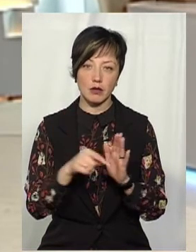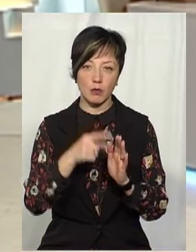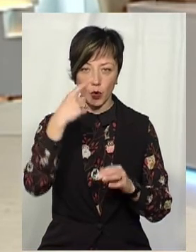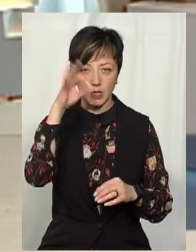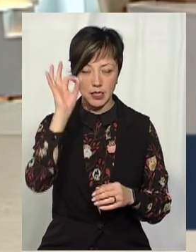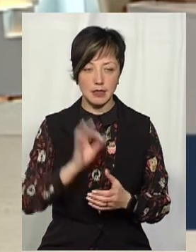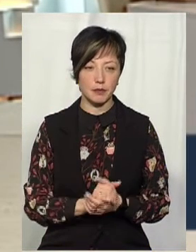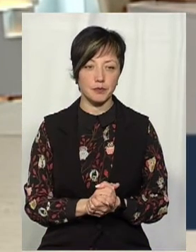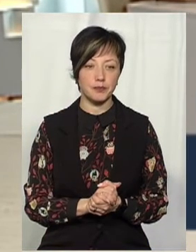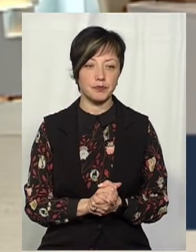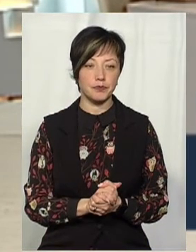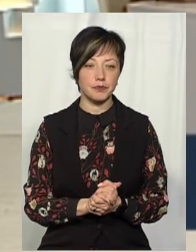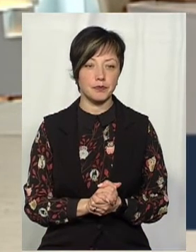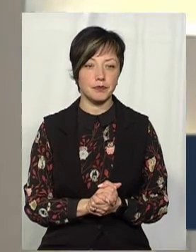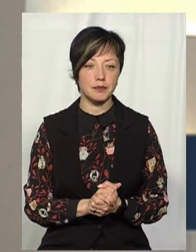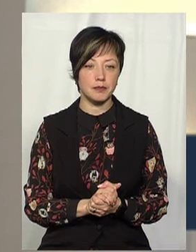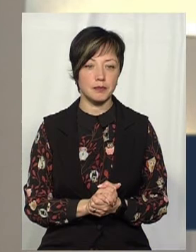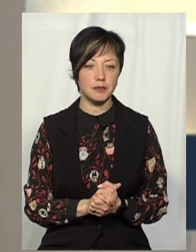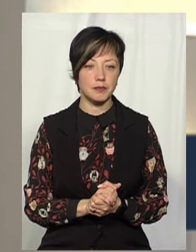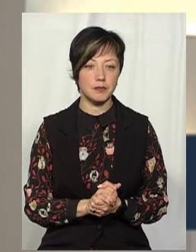вже з поліцейським.